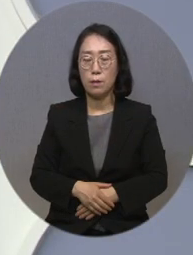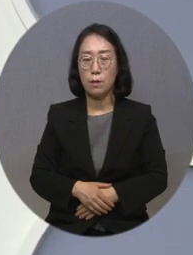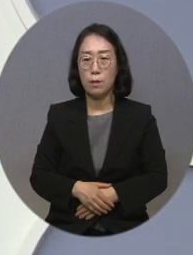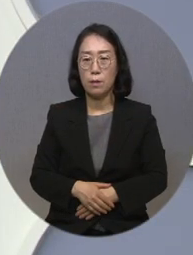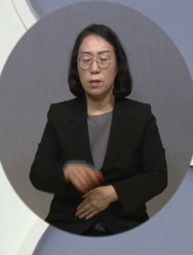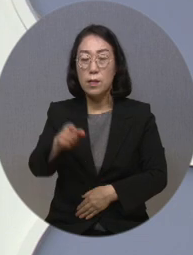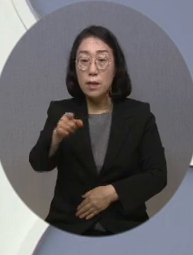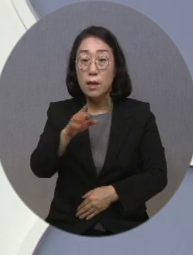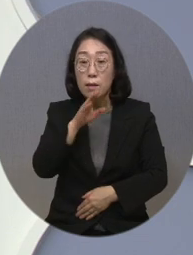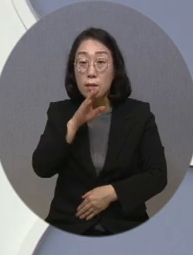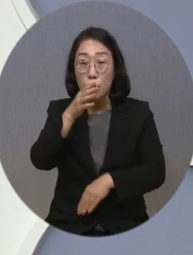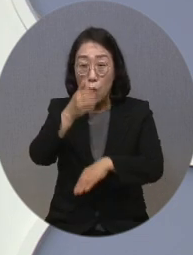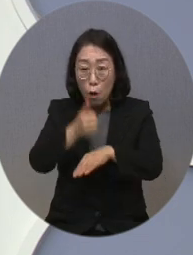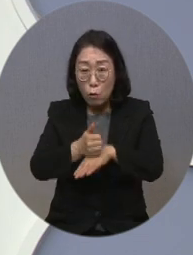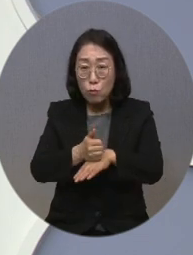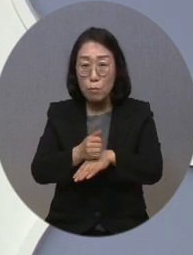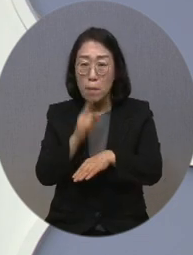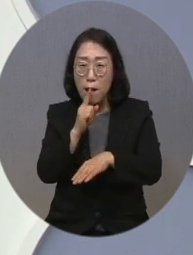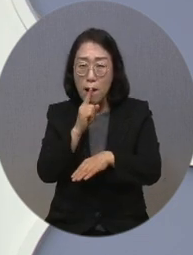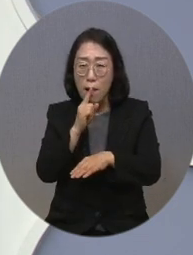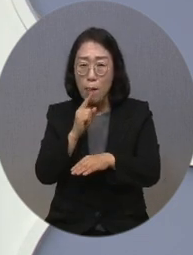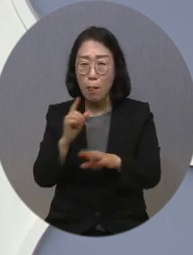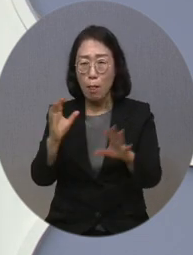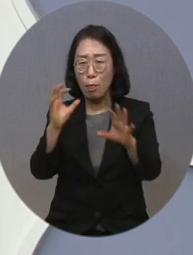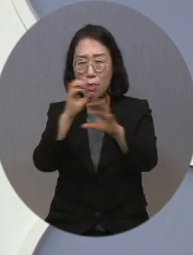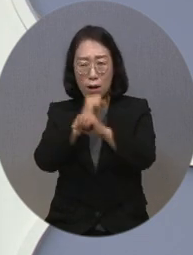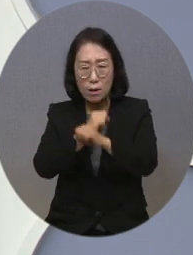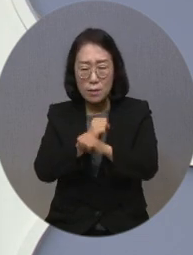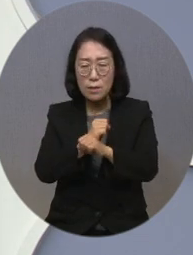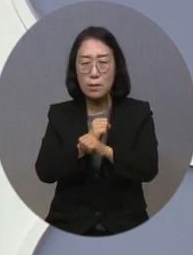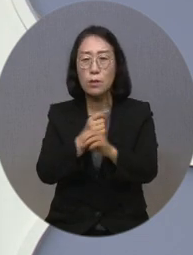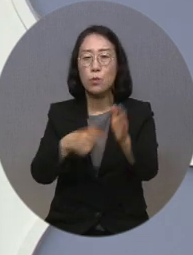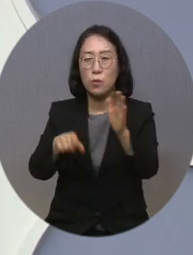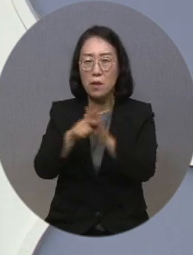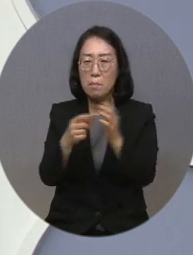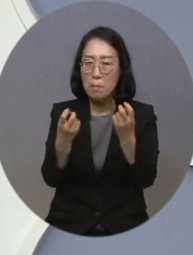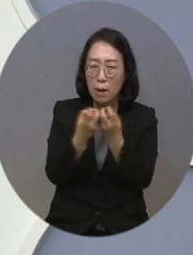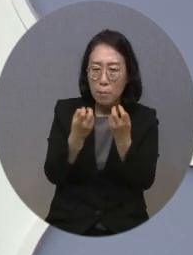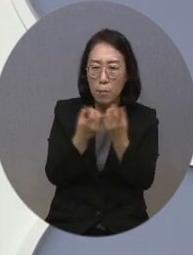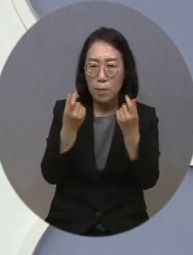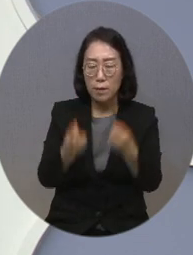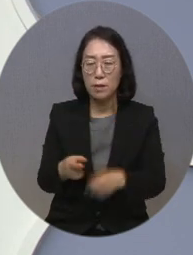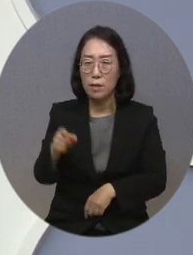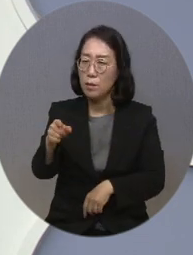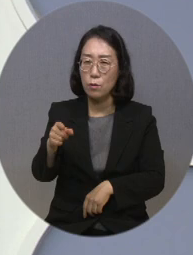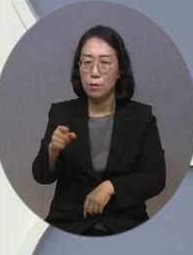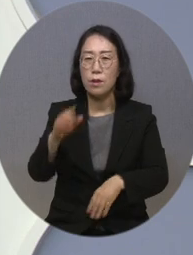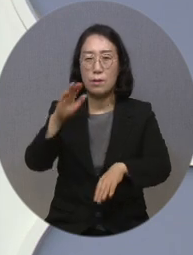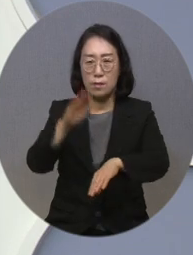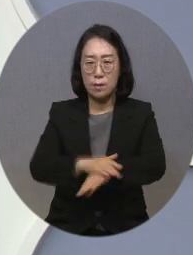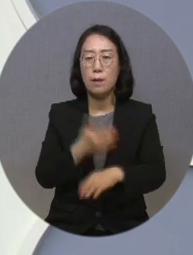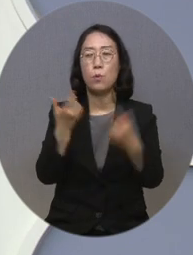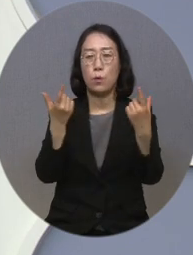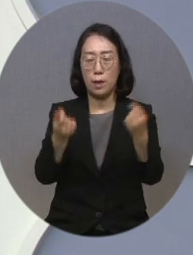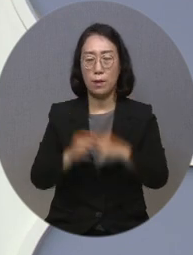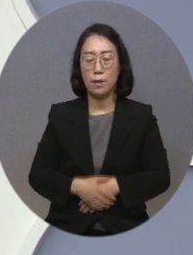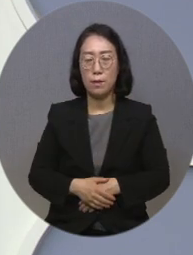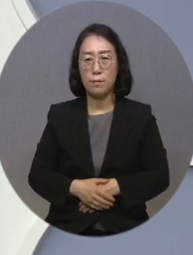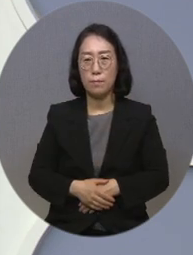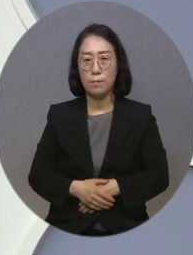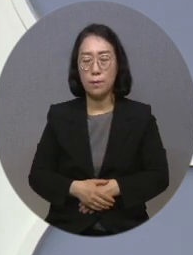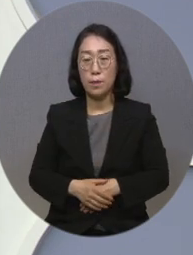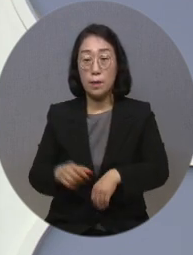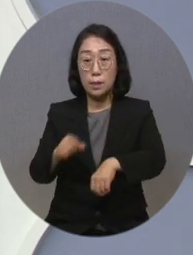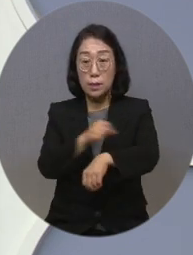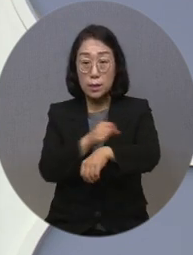유야무야 시키려고 이런 모습을 보이는데 이건 정말 그 우리 국민에 대한 도리가 아니다. 그래서 굉장히 잘